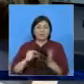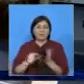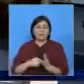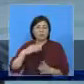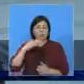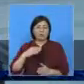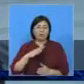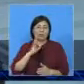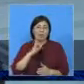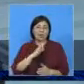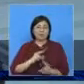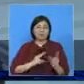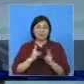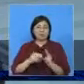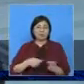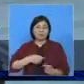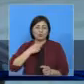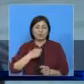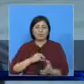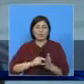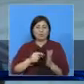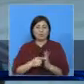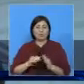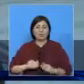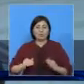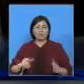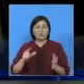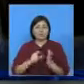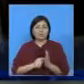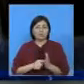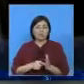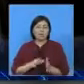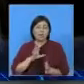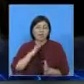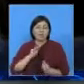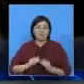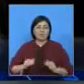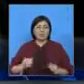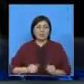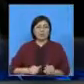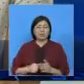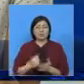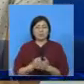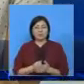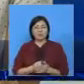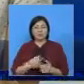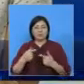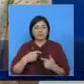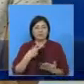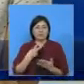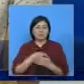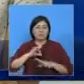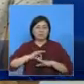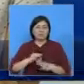ата-анасы шағымданып, жоғары сынып оқушыларынан 7 жасар баласының зәбір көргендігін жеткізген. Екі күн өткеннен соң баланың